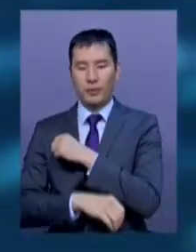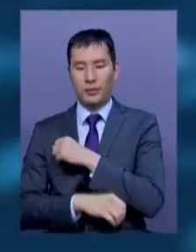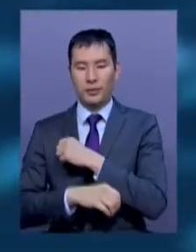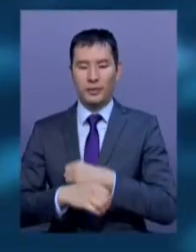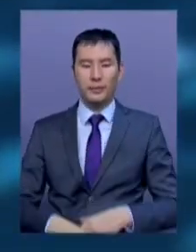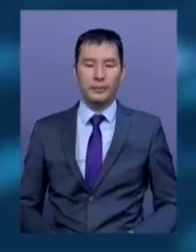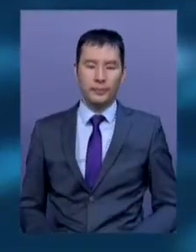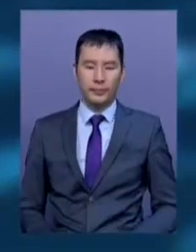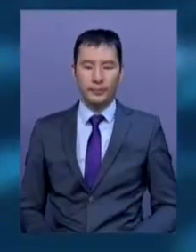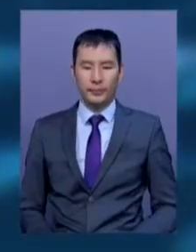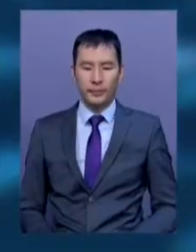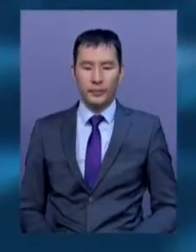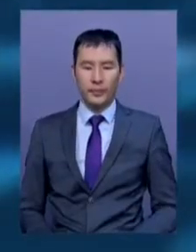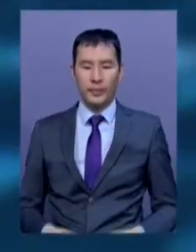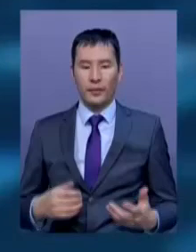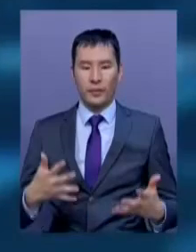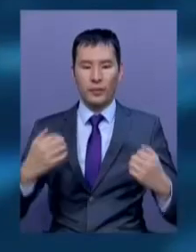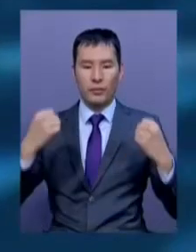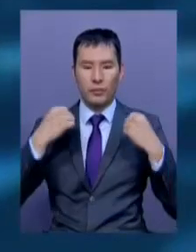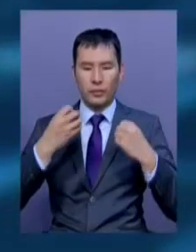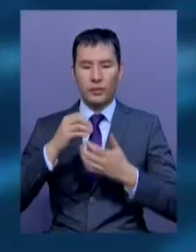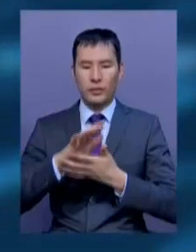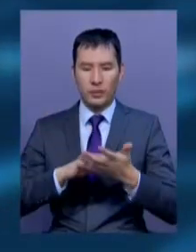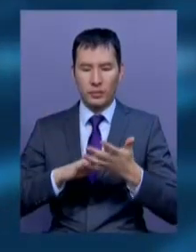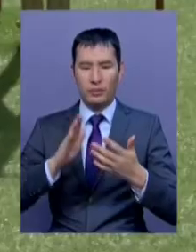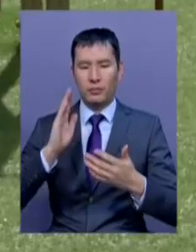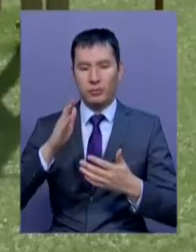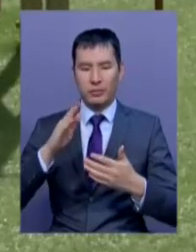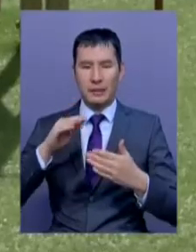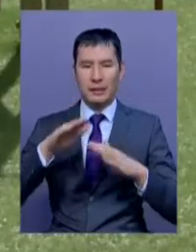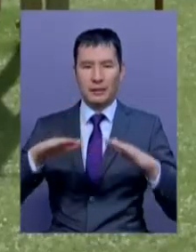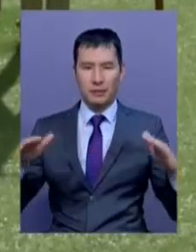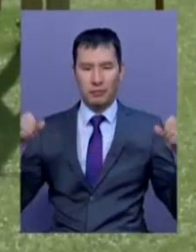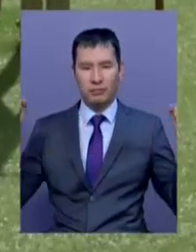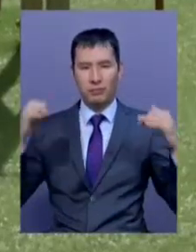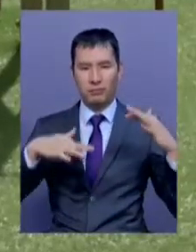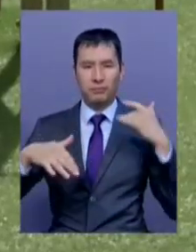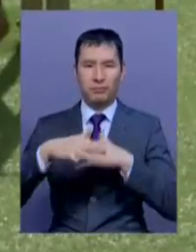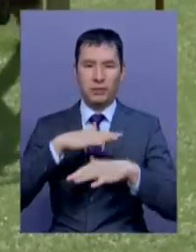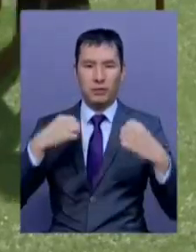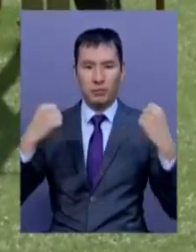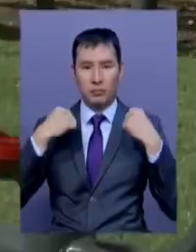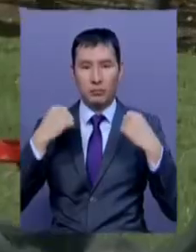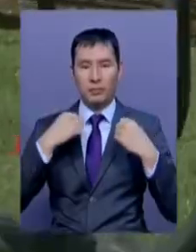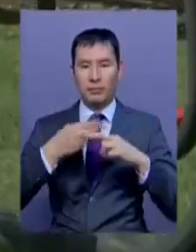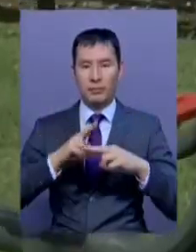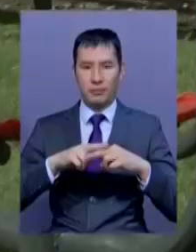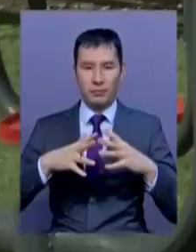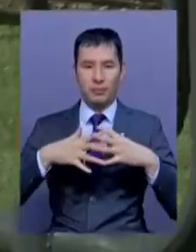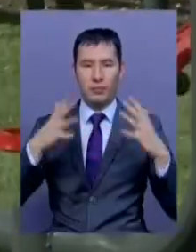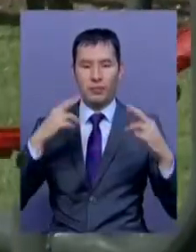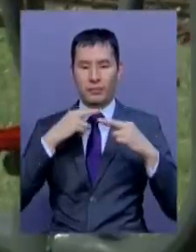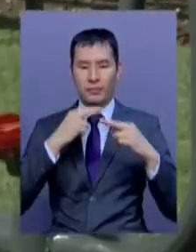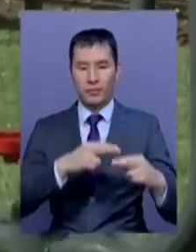мұндағы ақсақалдар. Енді спорт алаңы үнемі асыр салып ойнаған балашаға дене жаттықтырумен айналысып жүрген жастарға толы. Сөздерінше бұрын